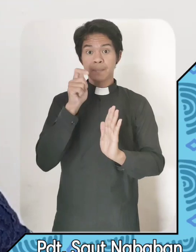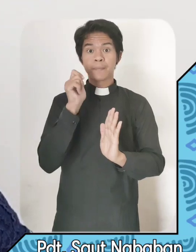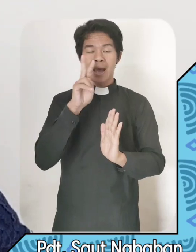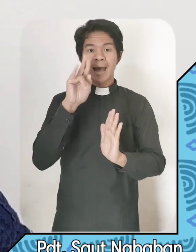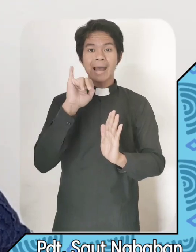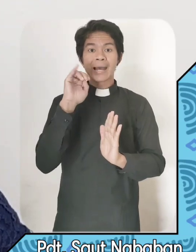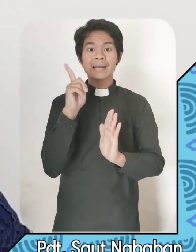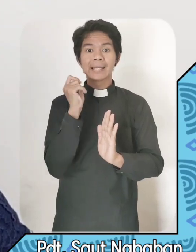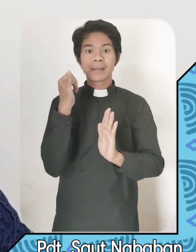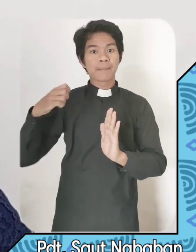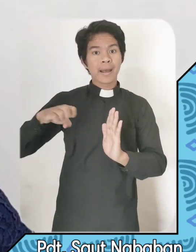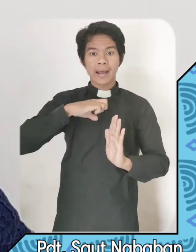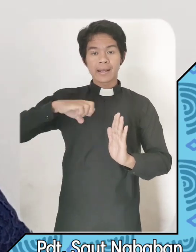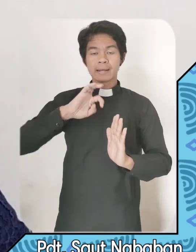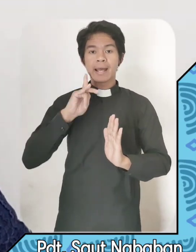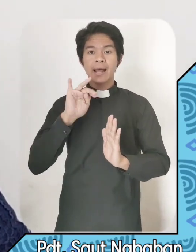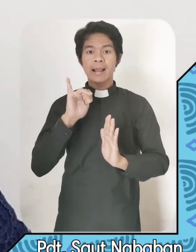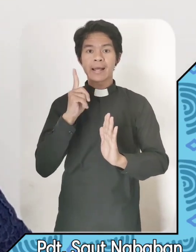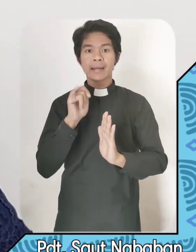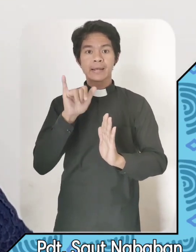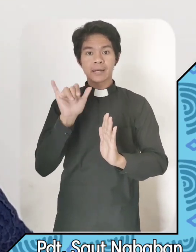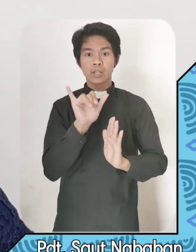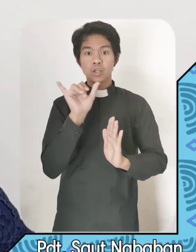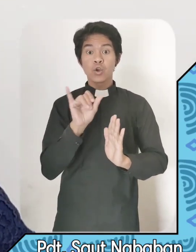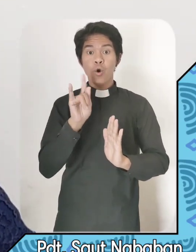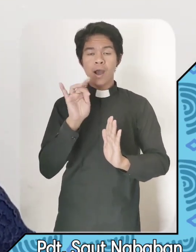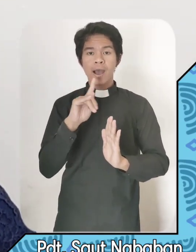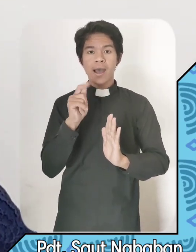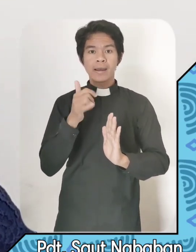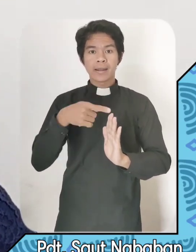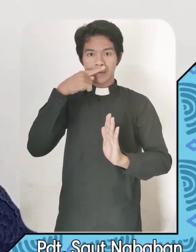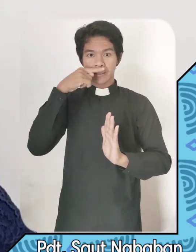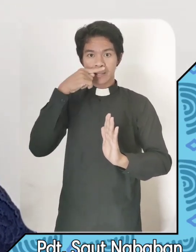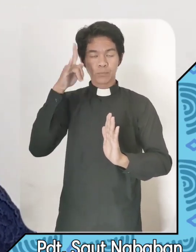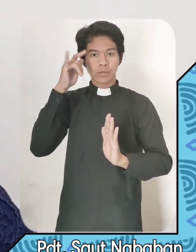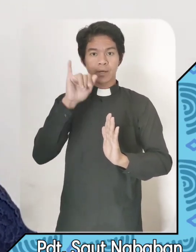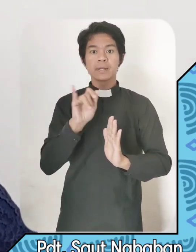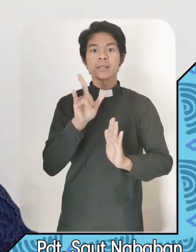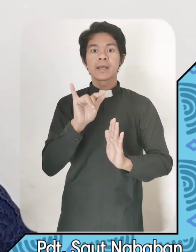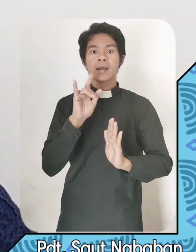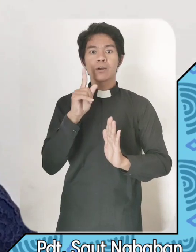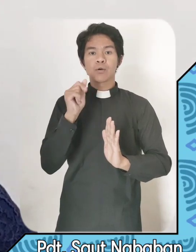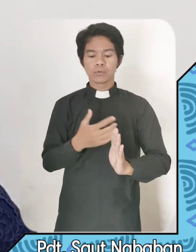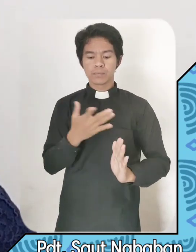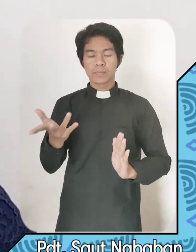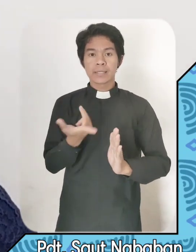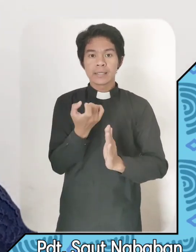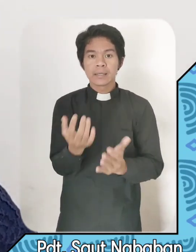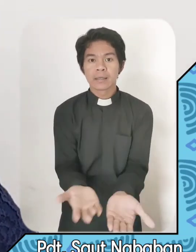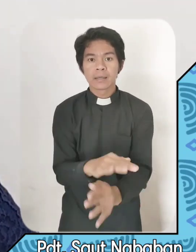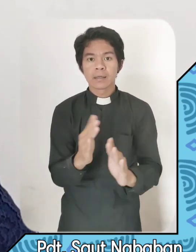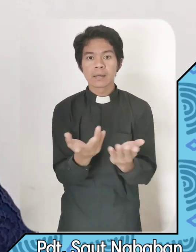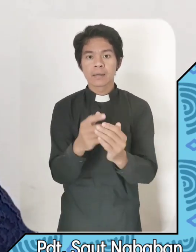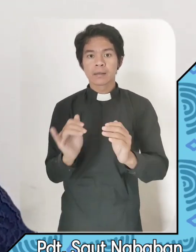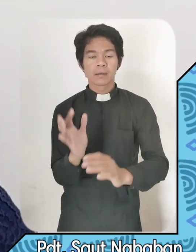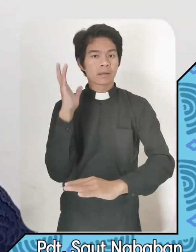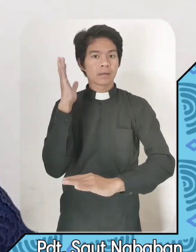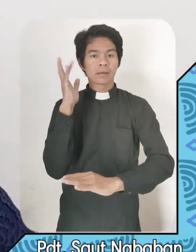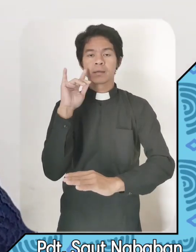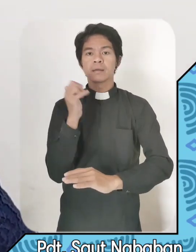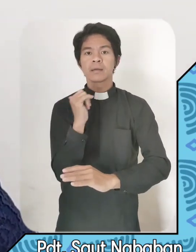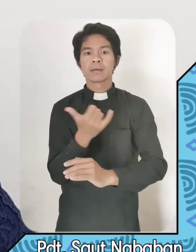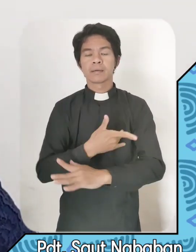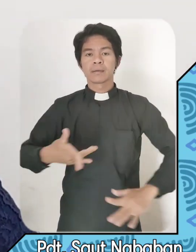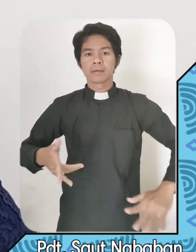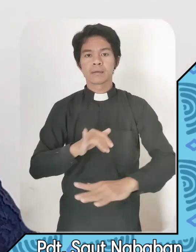Maria dari Magdala, Yohana, dan Maria ibu dari Yakobus, pergi ke kuburan Yesus pada